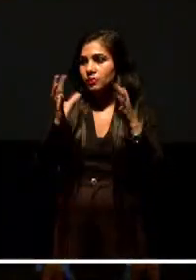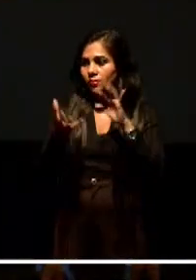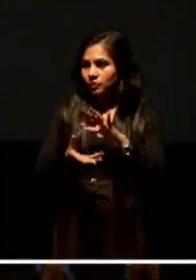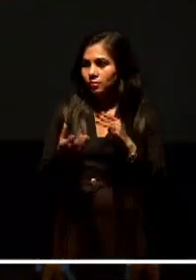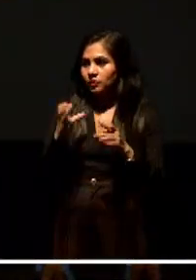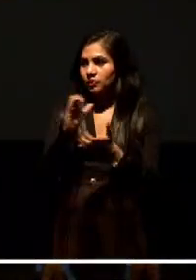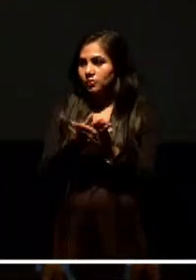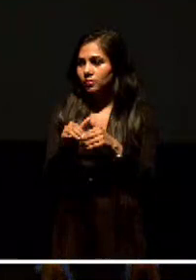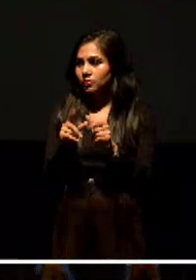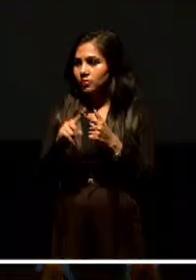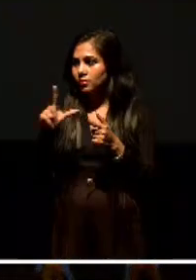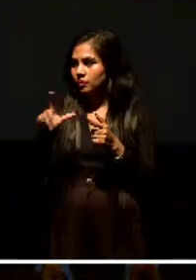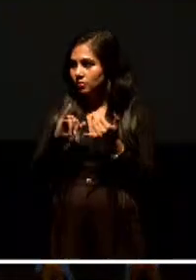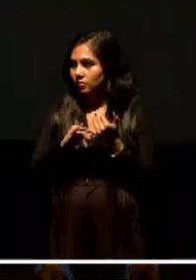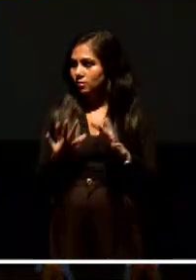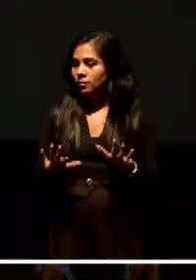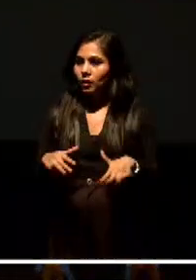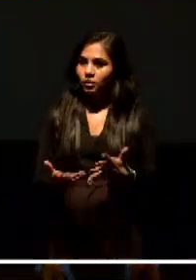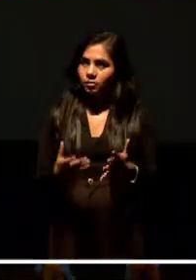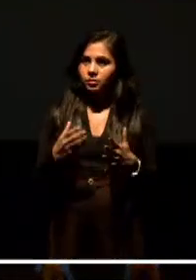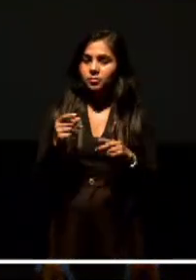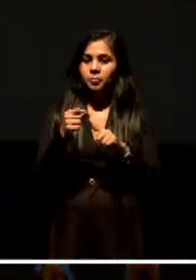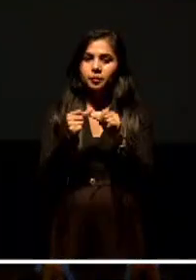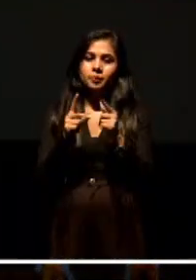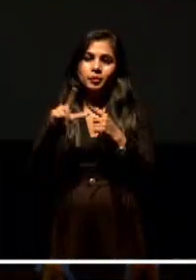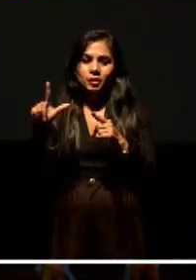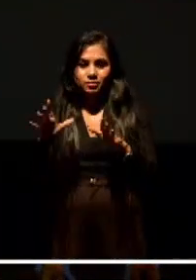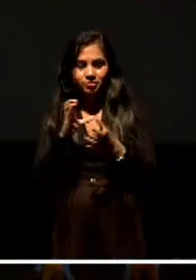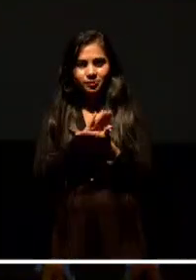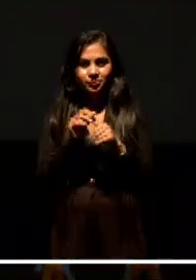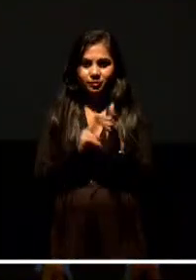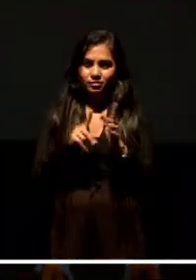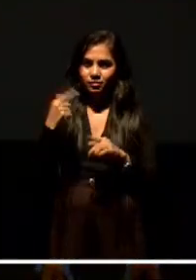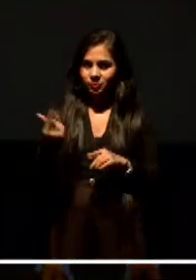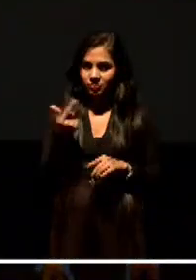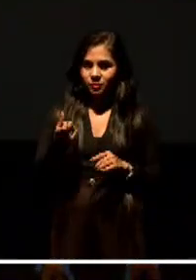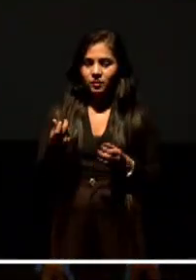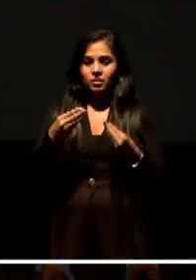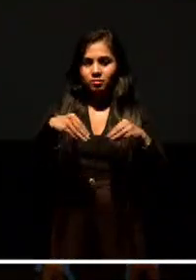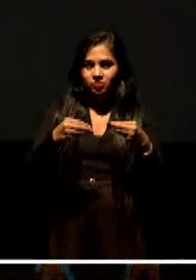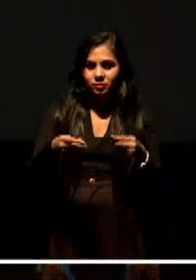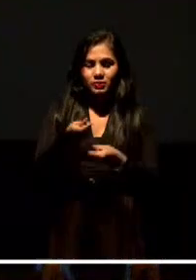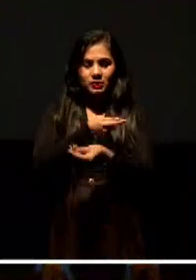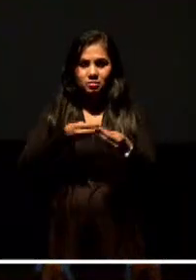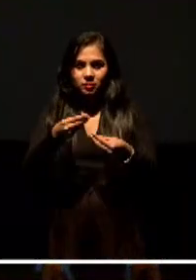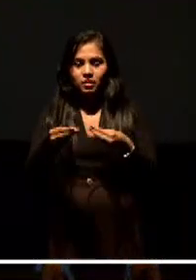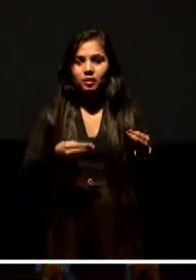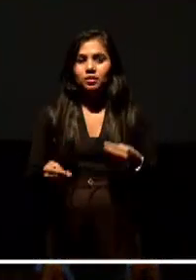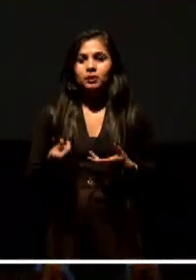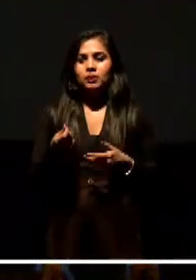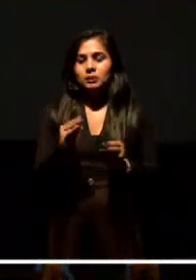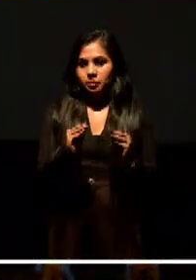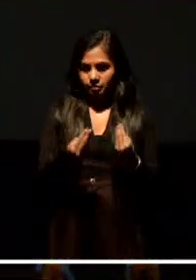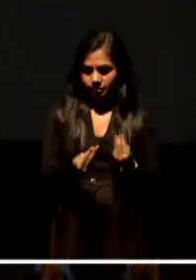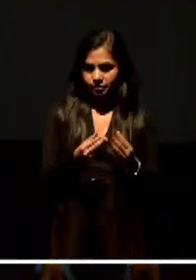से करती है, उन्हीं चैनल को अथवा उसके पैरेलल चैनल को यूज किया जाए तो कॉस्ट ऑफ डिस्ट्रीब्यूशन, स्प्रेड ऑफ डिस्ट्रीब्यूशन काफी अच्छा होगा। और